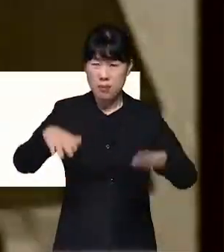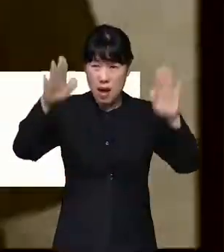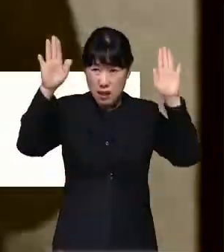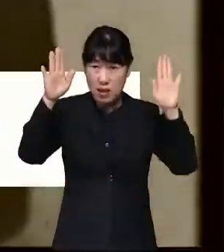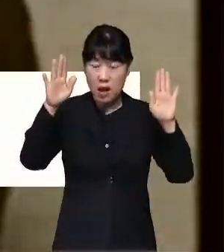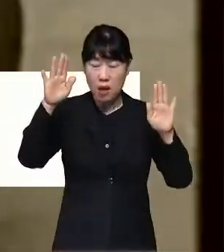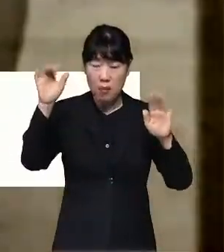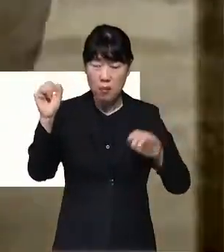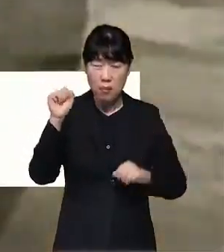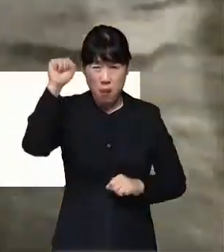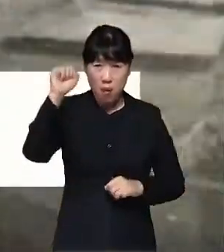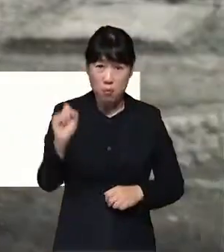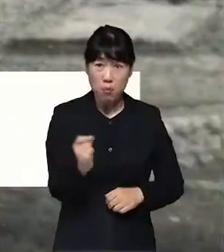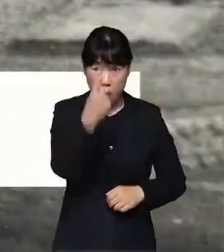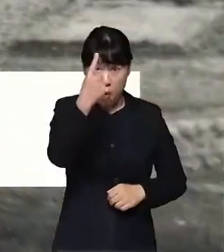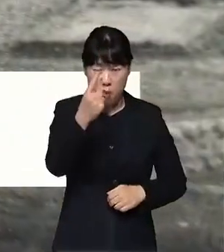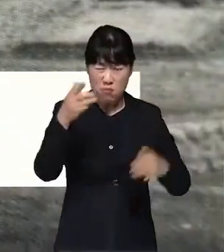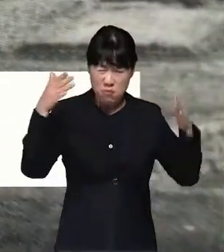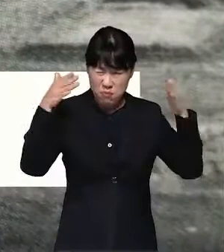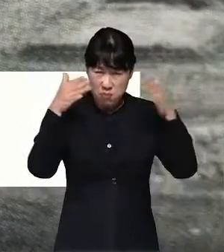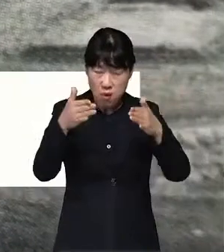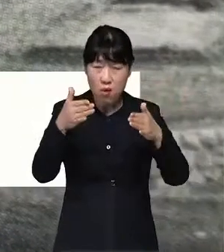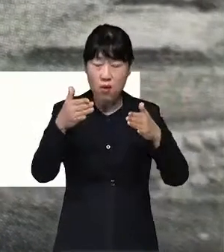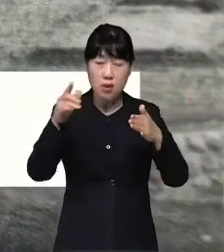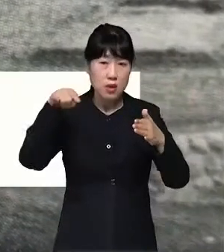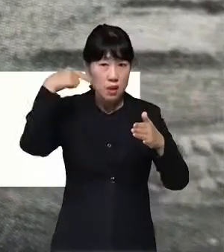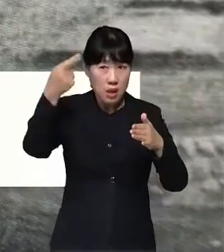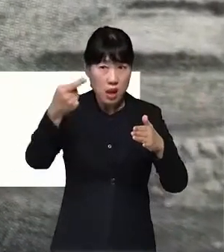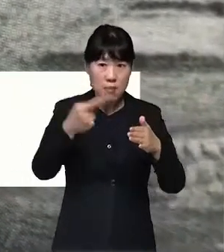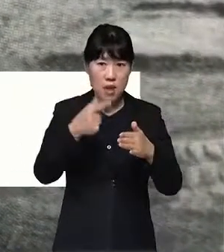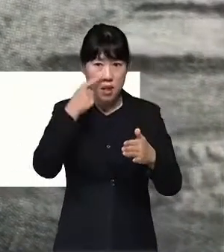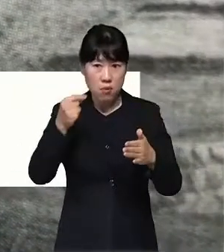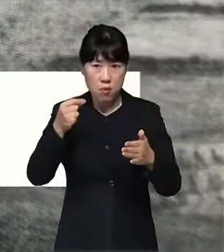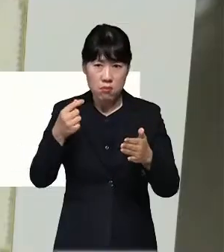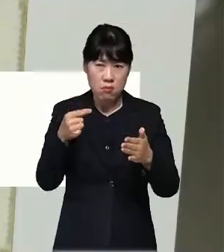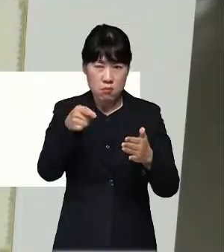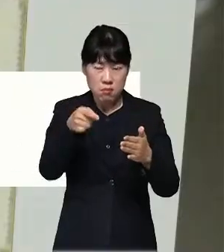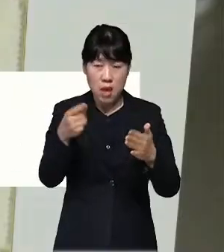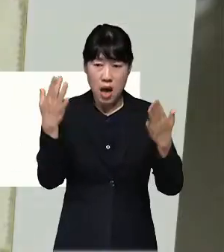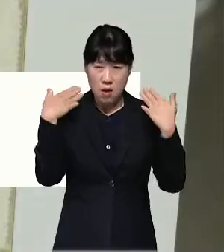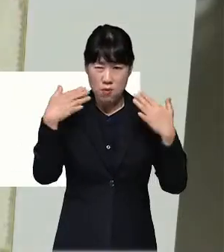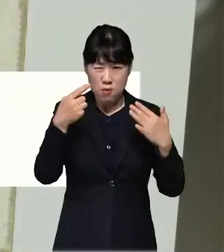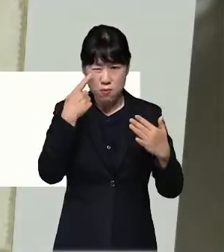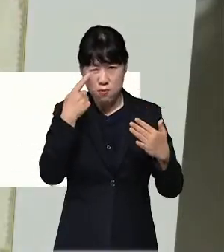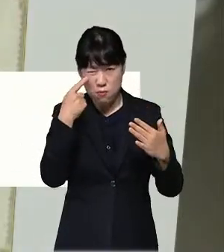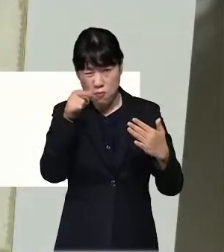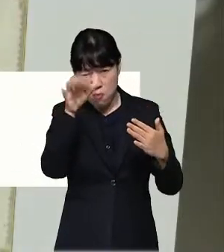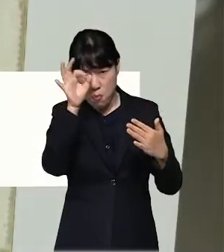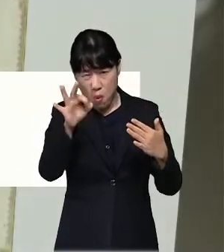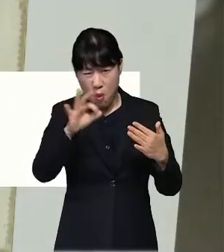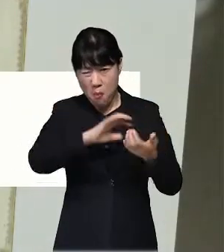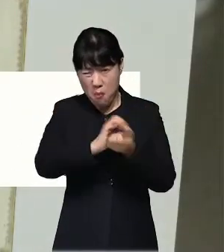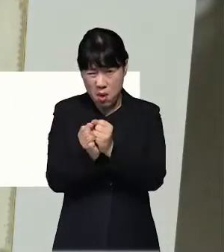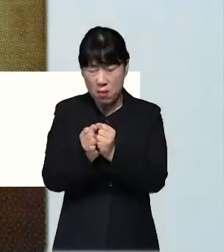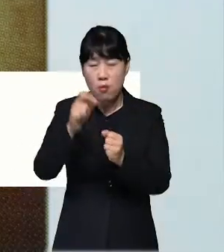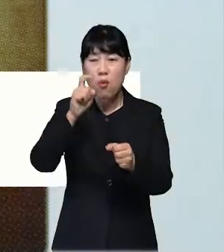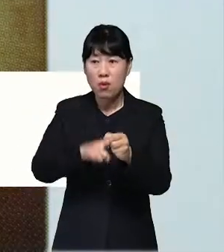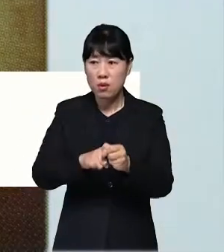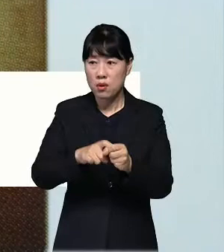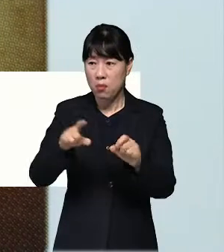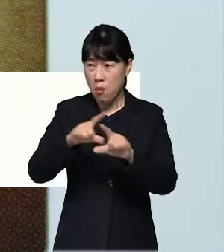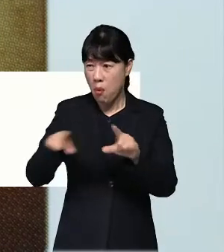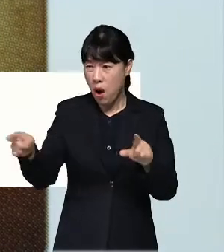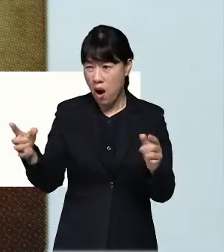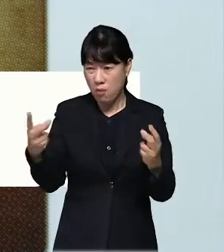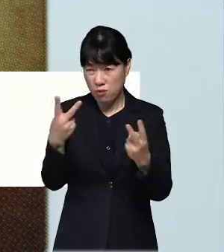진원지로 지목돼 있고 이 드 메 일제는 눈엣가시 어떤 이 학교를 다른 학교와 통합해 법성포 공립 보통학교